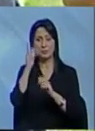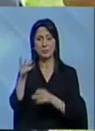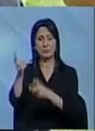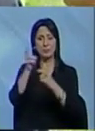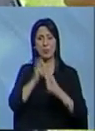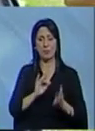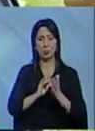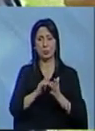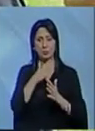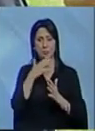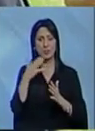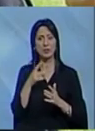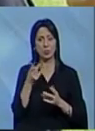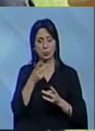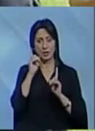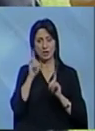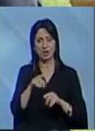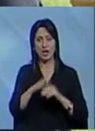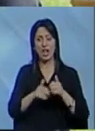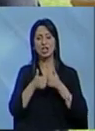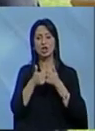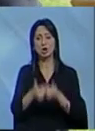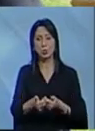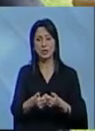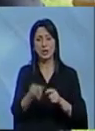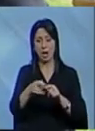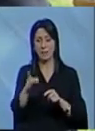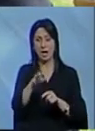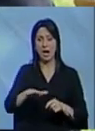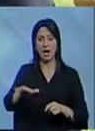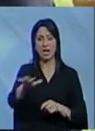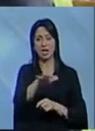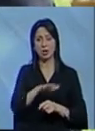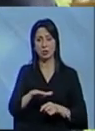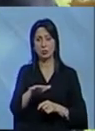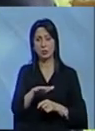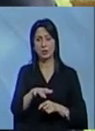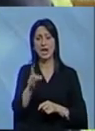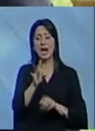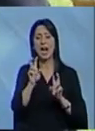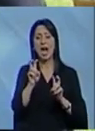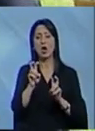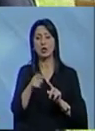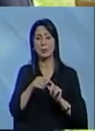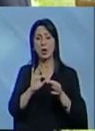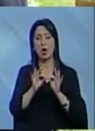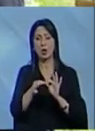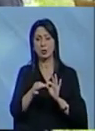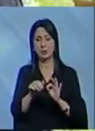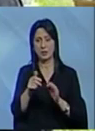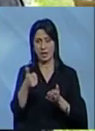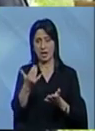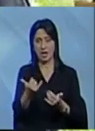რეგიონის შესახებ, რა თქმა უნდა, ხელშეუწყობს როგორც აი ამ რეგიონების, ამ რაიონების კონკრეტულად სადაც